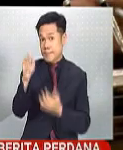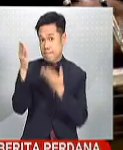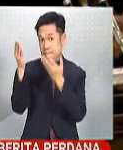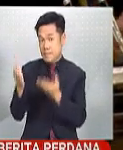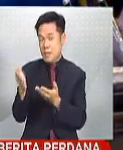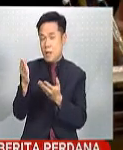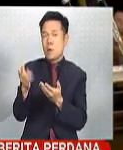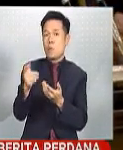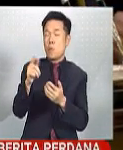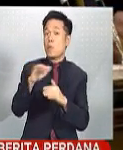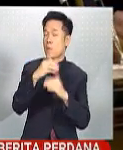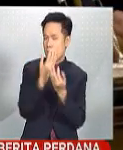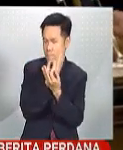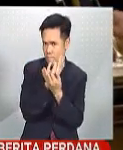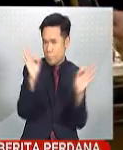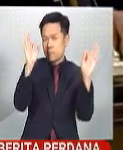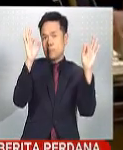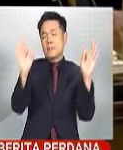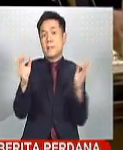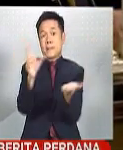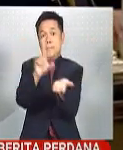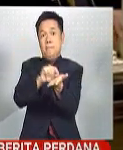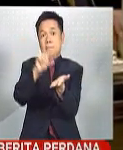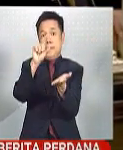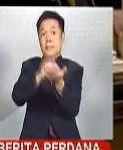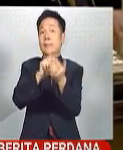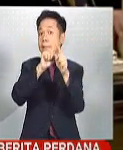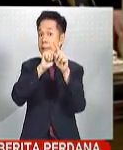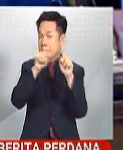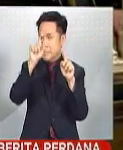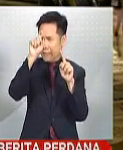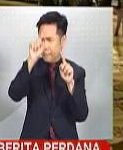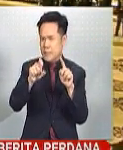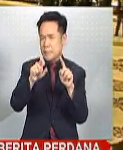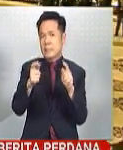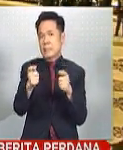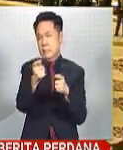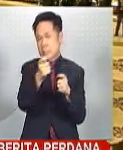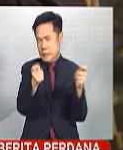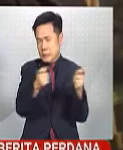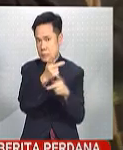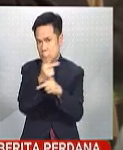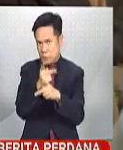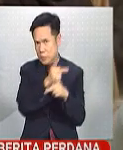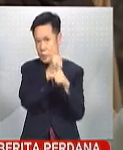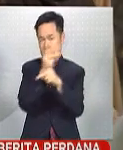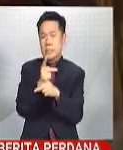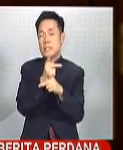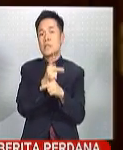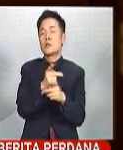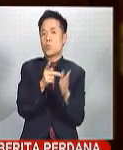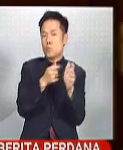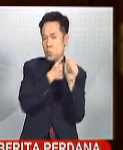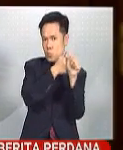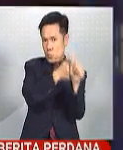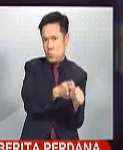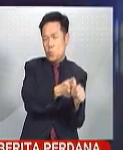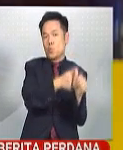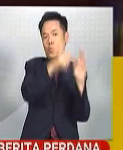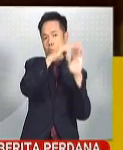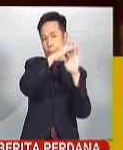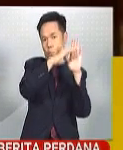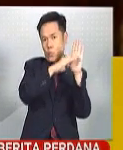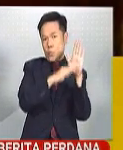memperjuangkan kebebasan media di Malaysia. Bagaimanapun, ia perlu diimbangi dengan etika kewartawanan yang berasaskan prinsip-prinsip rukun